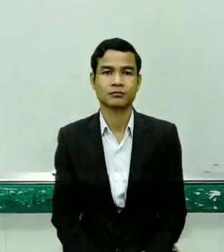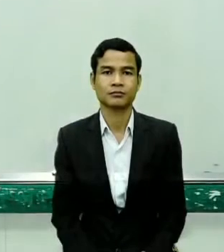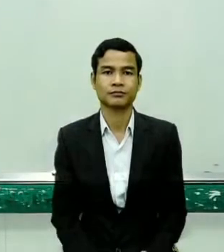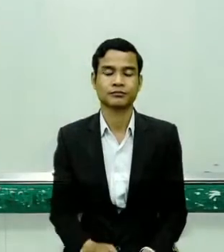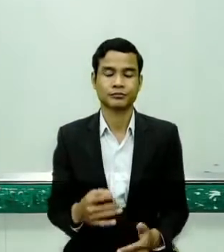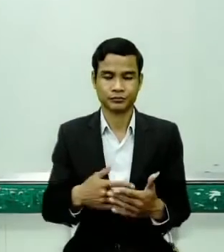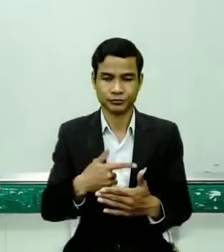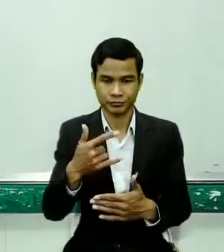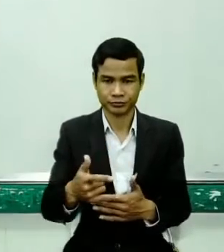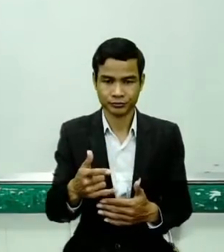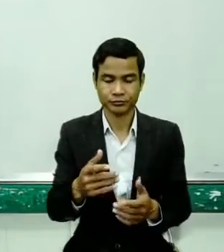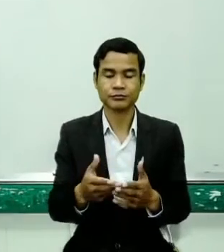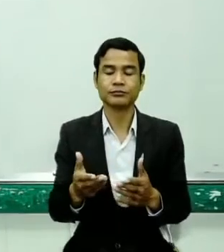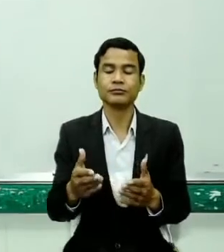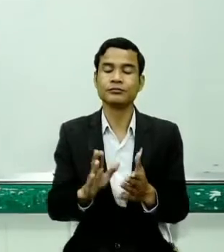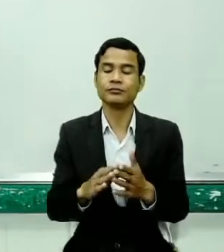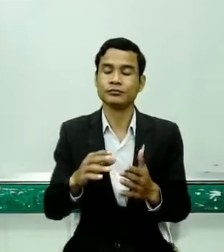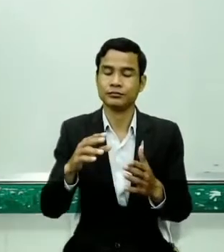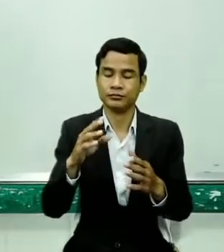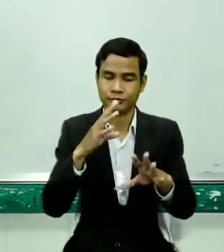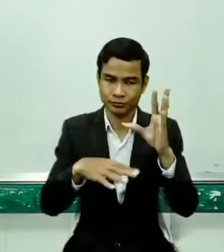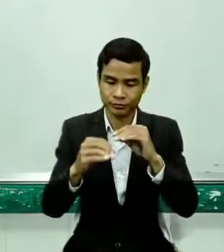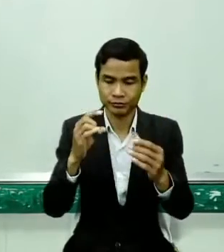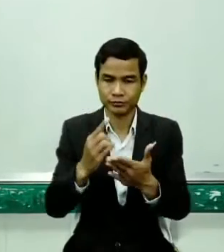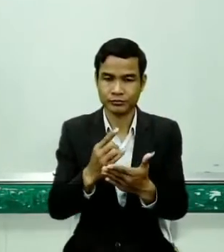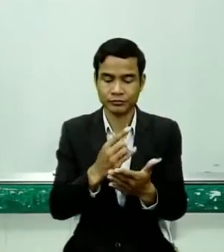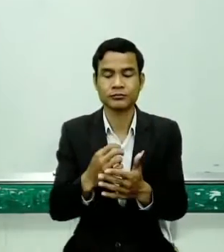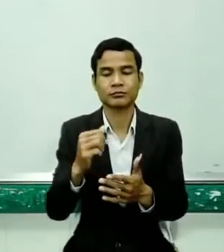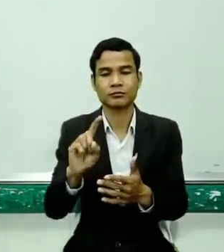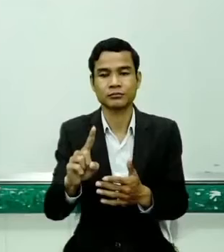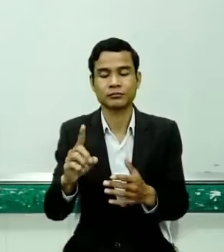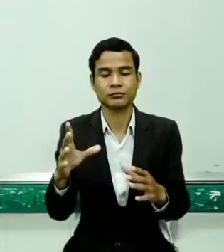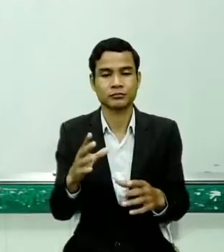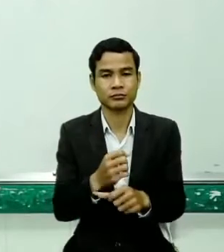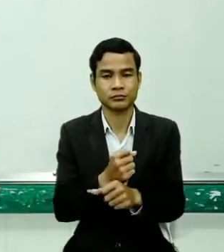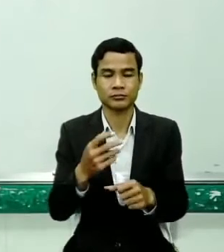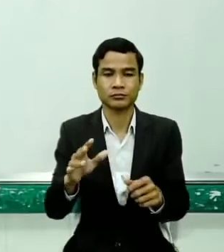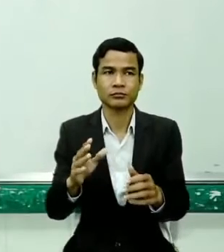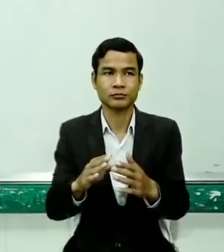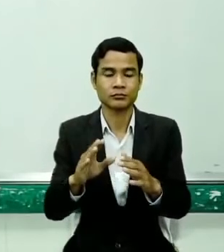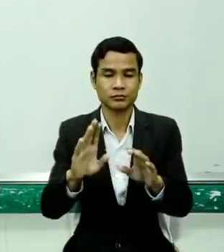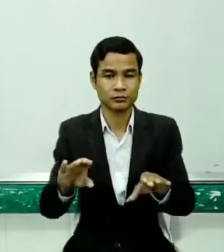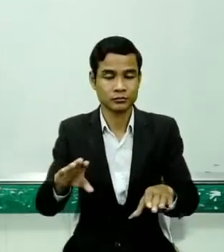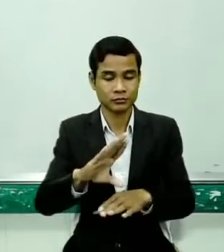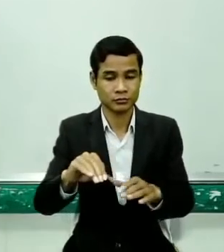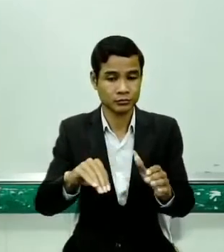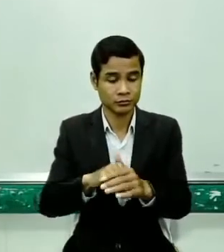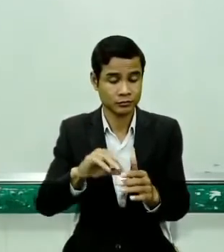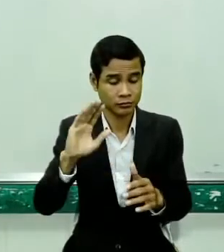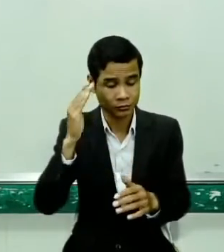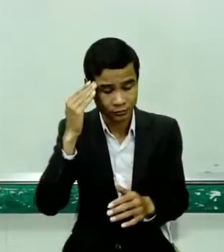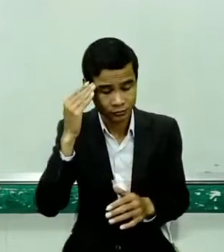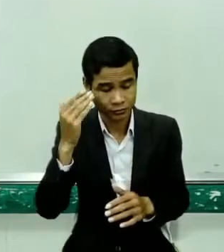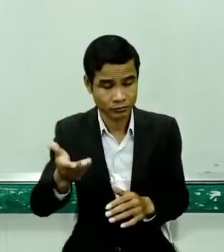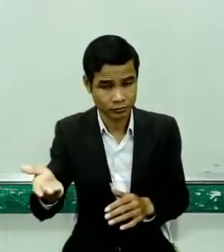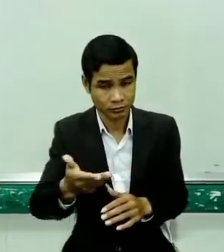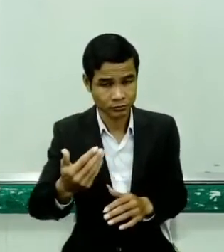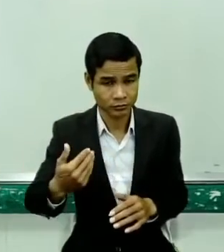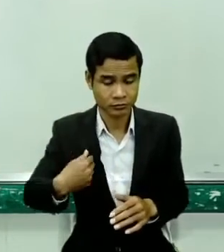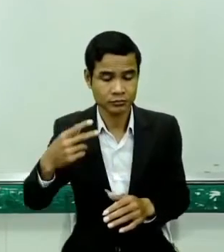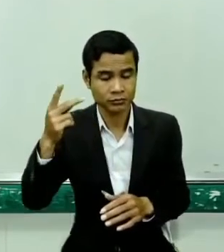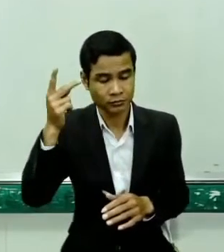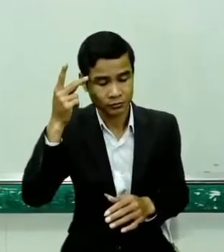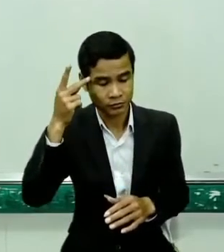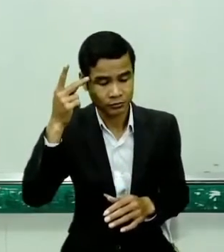Còn tốt, tì sắc xa nâng mê riêng tì môi ní chọc. Nè cổ sẵn khâm thà con tiếng ọc khả nế. Nâng miền cùm